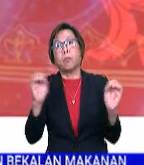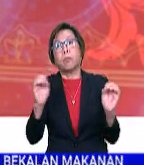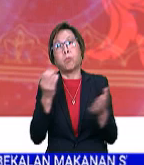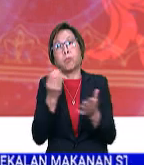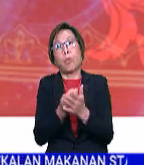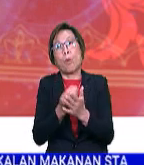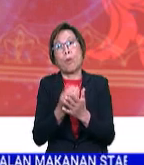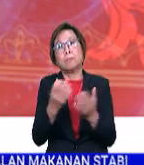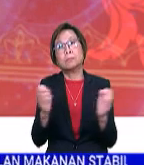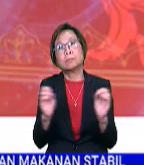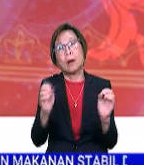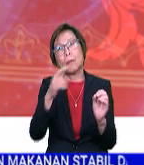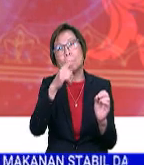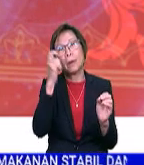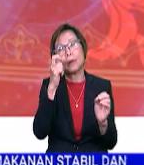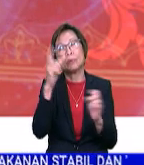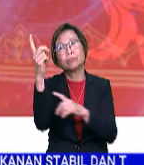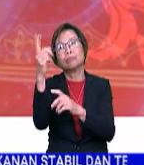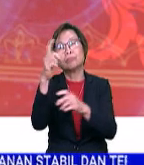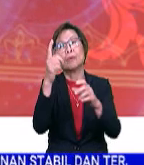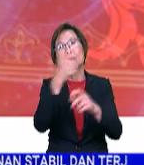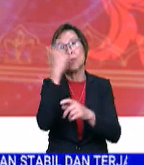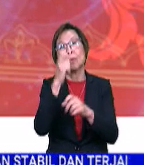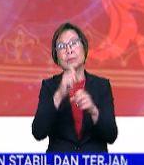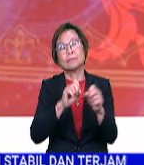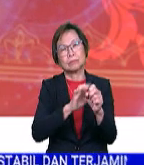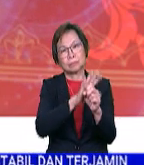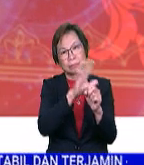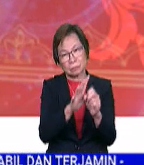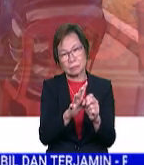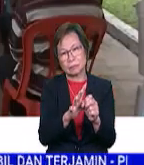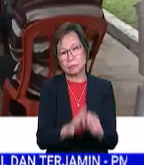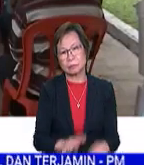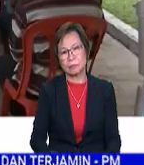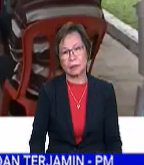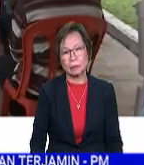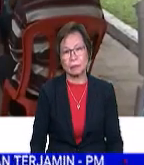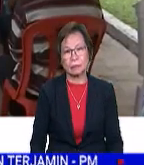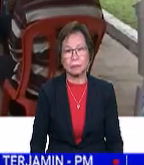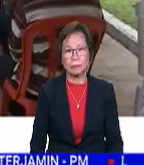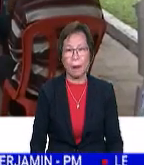punca pendapatan akibat pandemik COVID-19.